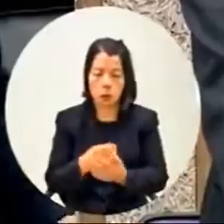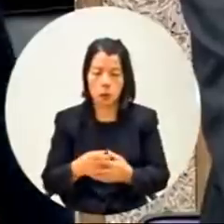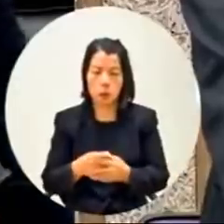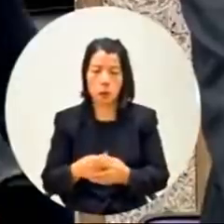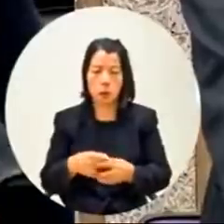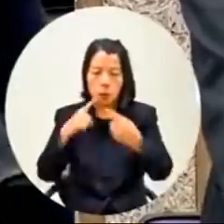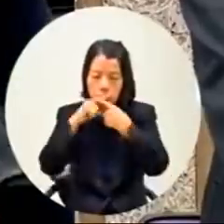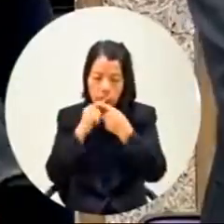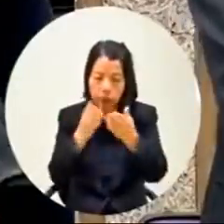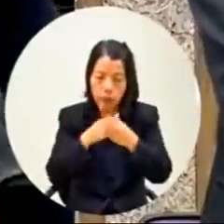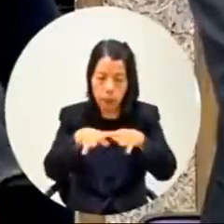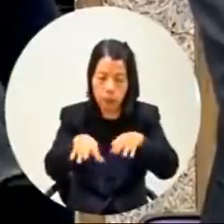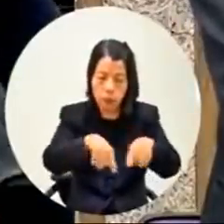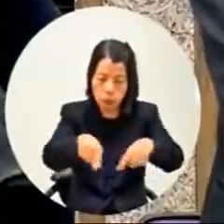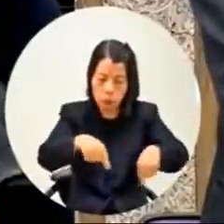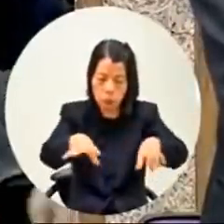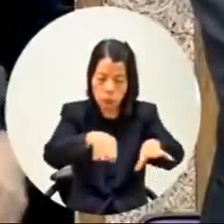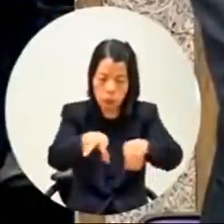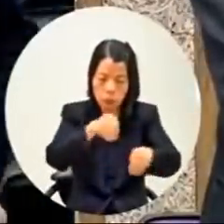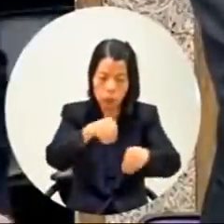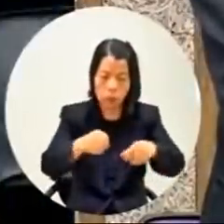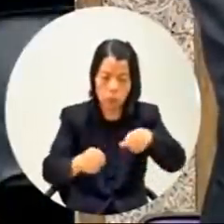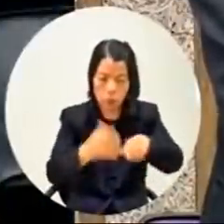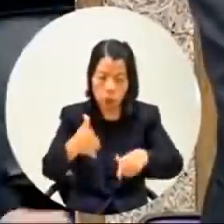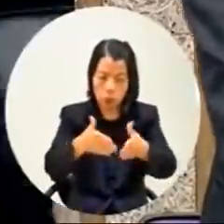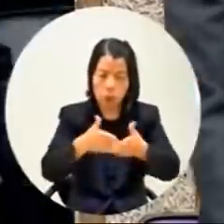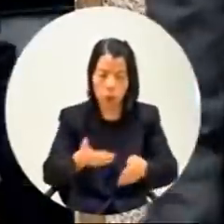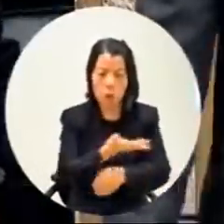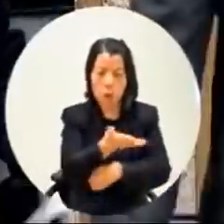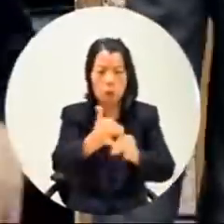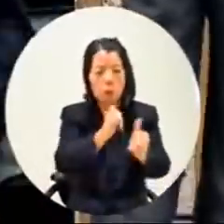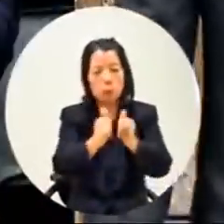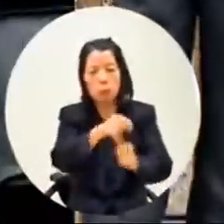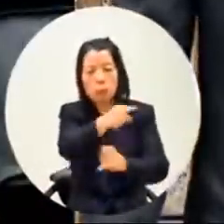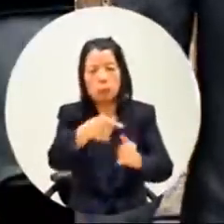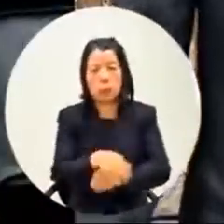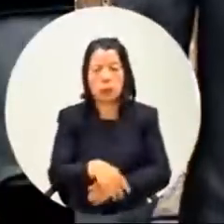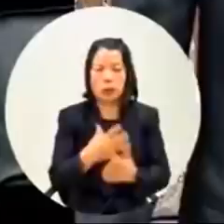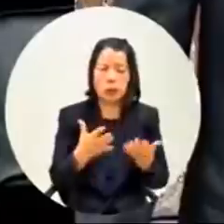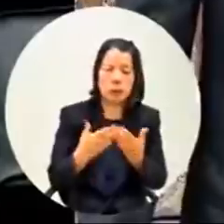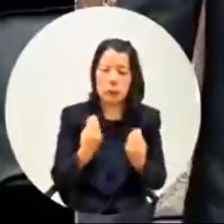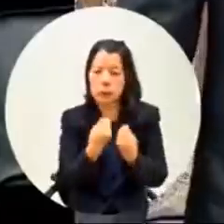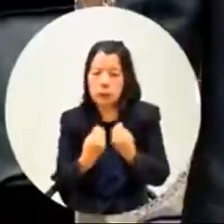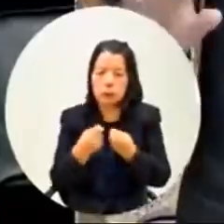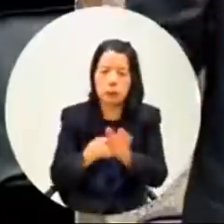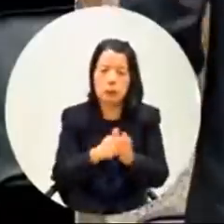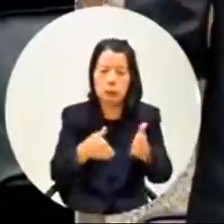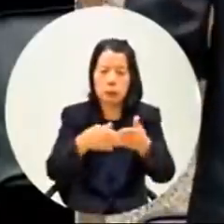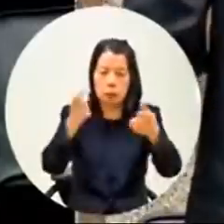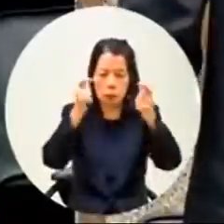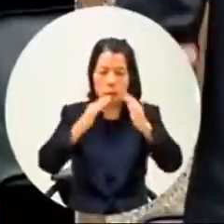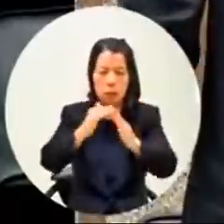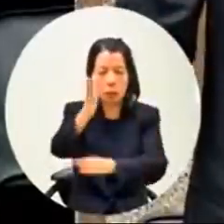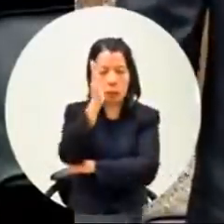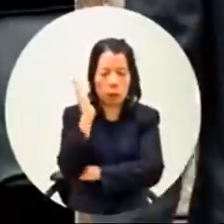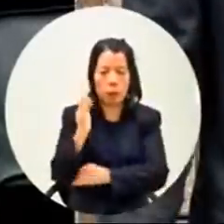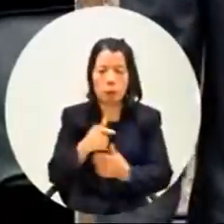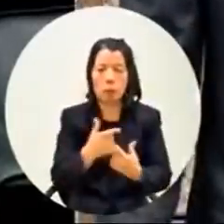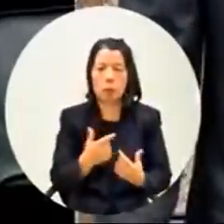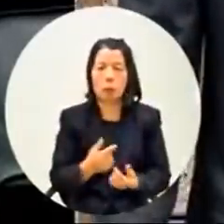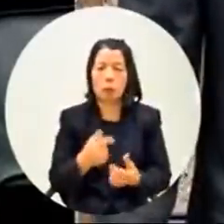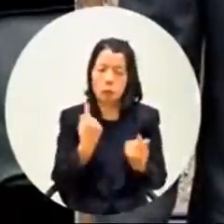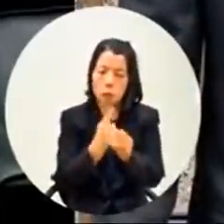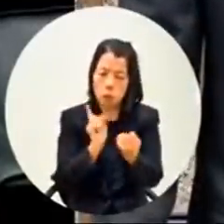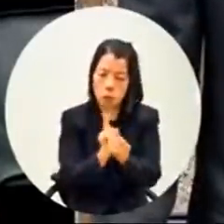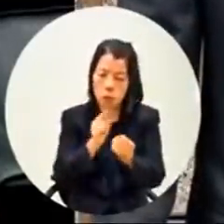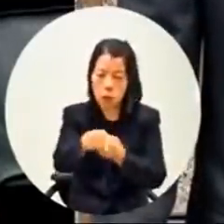开，引致社会大众的一个不良观感，损害机关形象及政府信誉，所以他的一个认定还是认为说这样是一